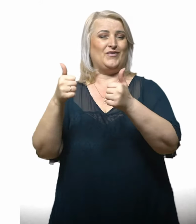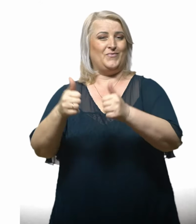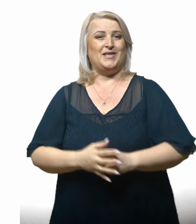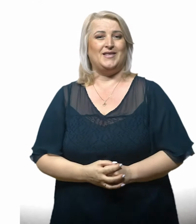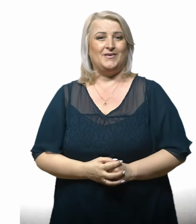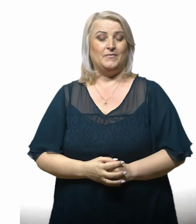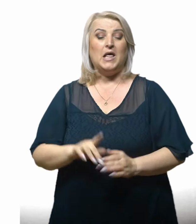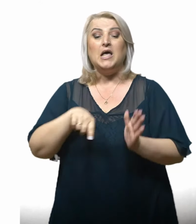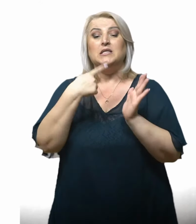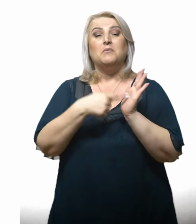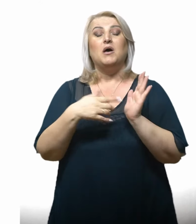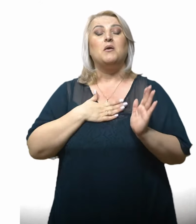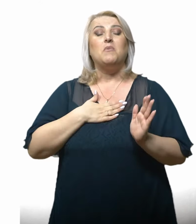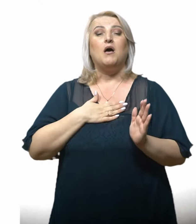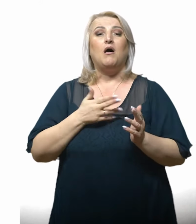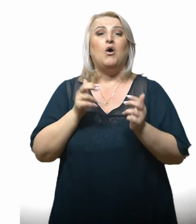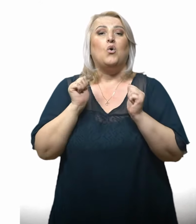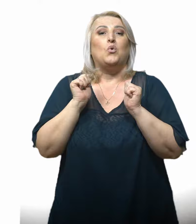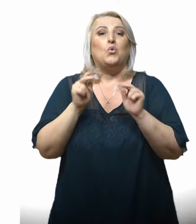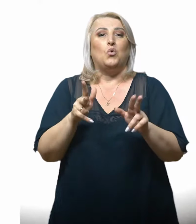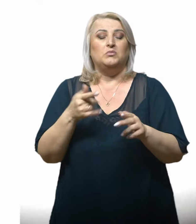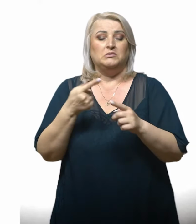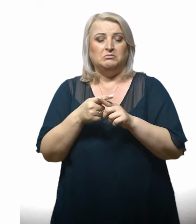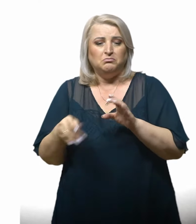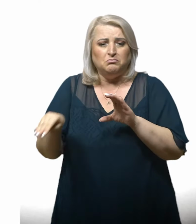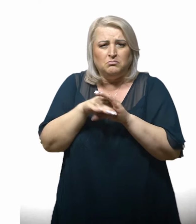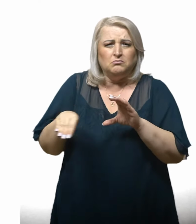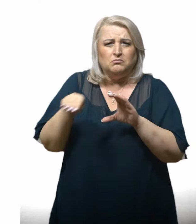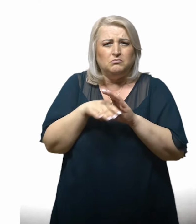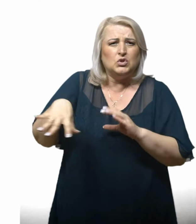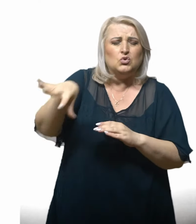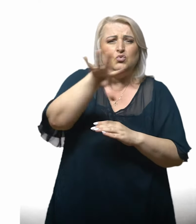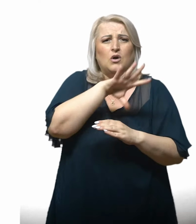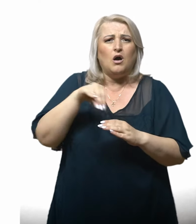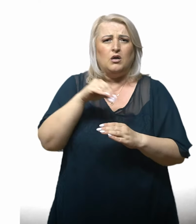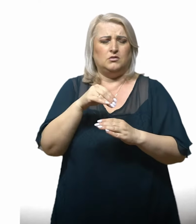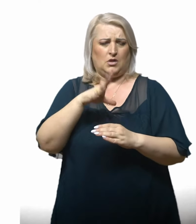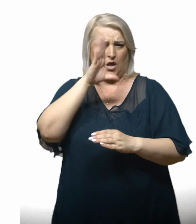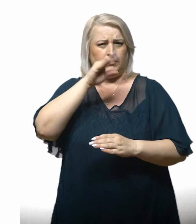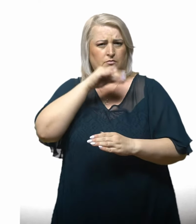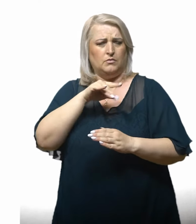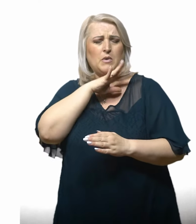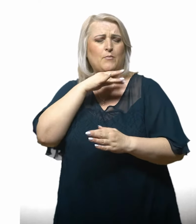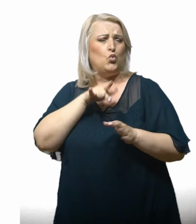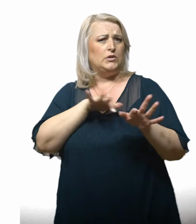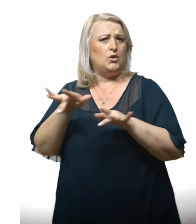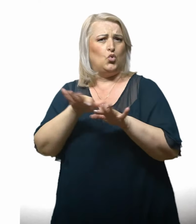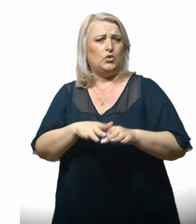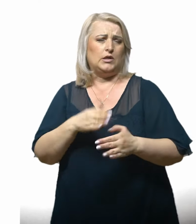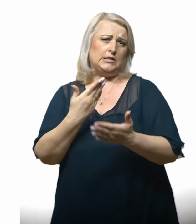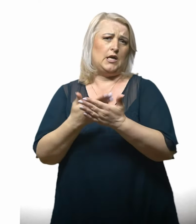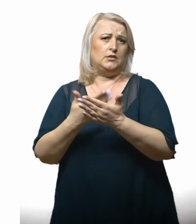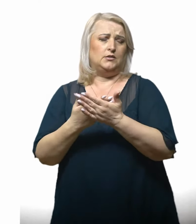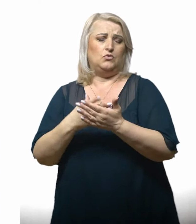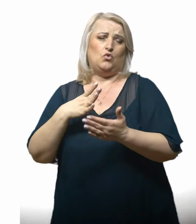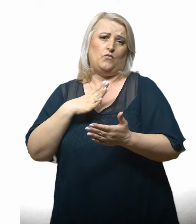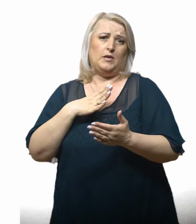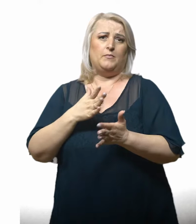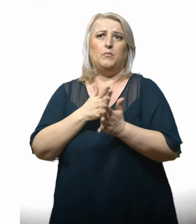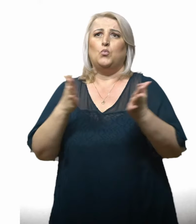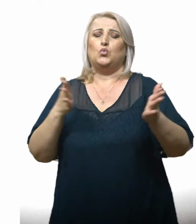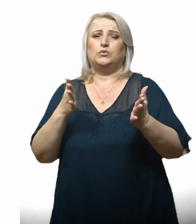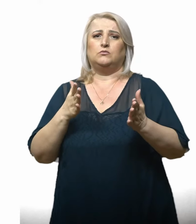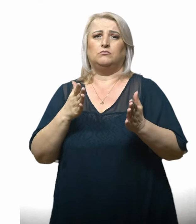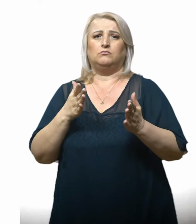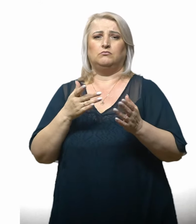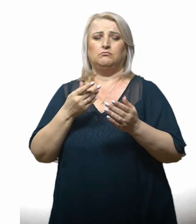Întrebarea mea este cum să le îmbin pe toate încât să-mi reușească mai multe lucruri. De exemplu, să am parte de mai multe accesorii